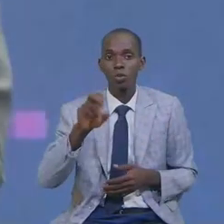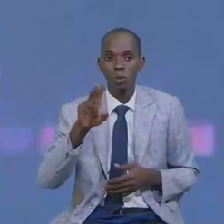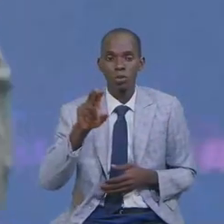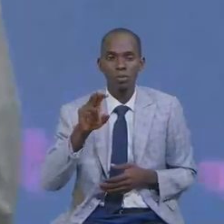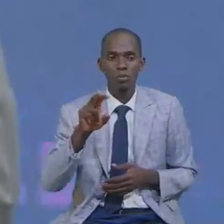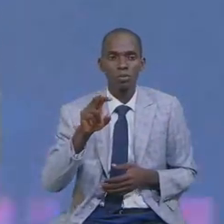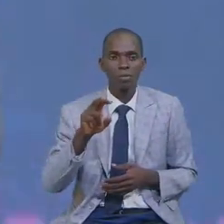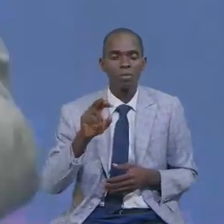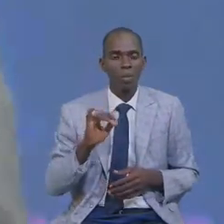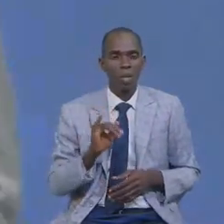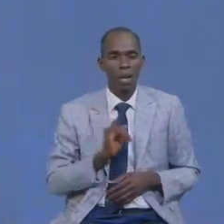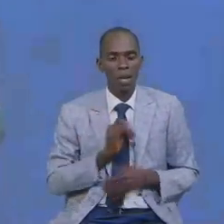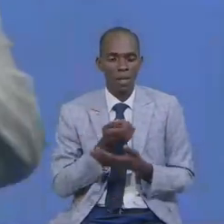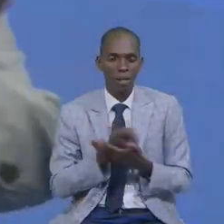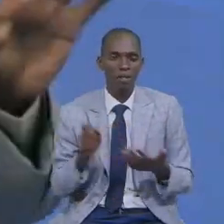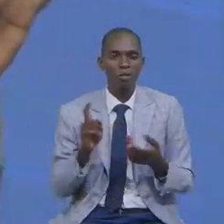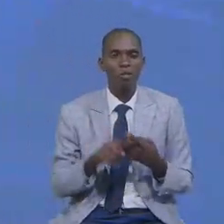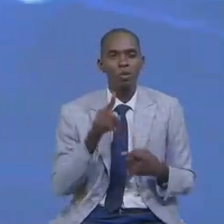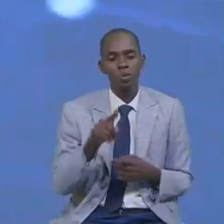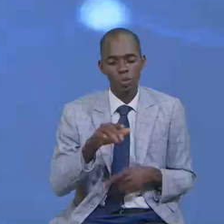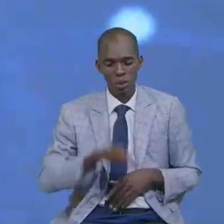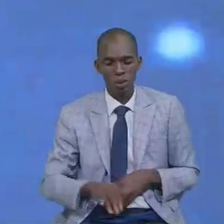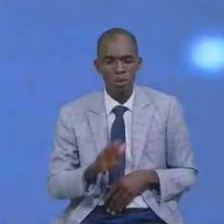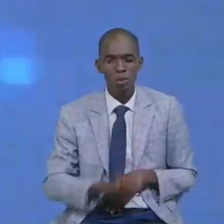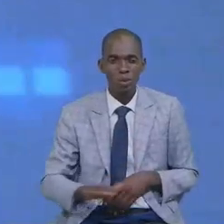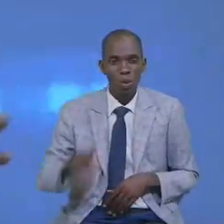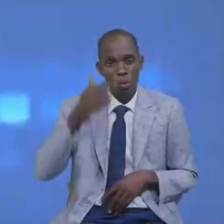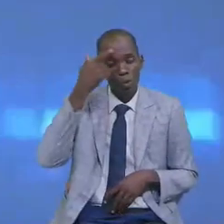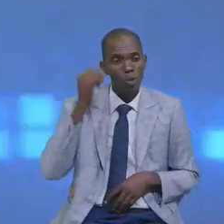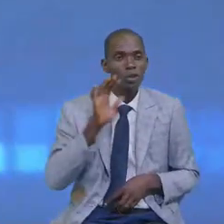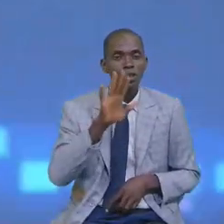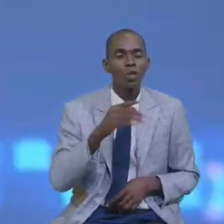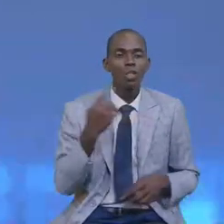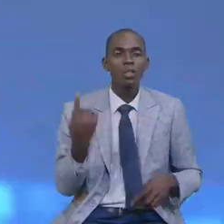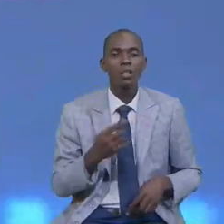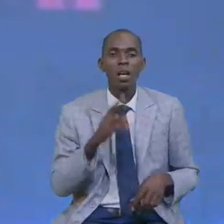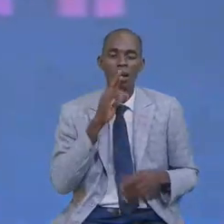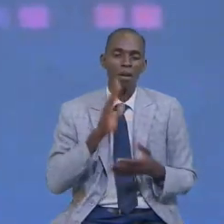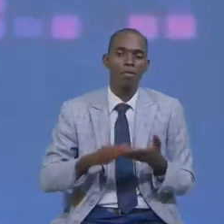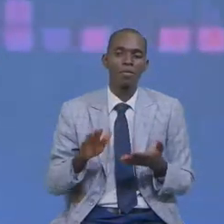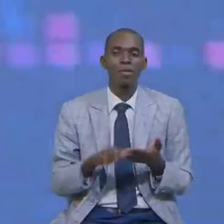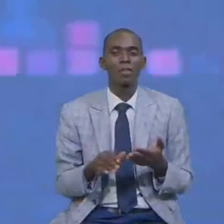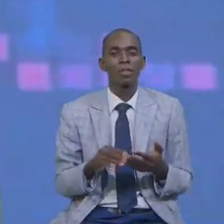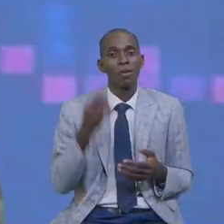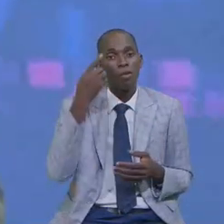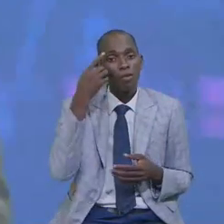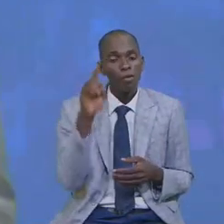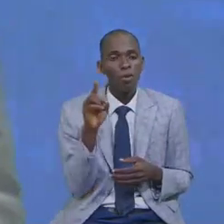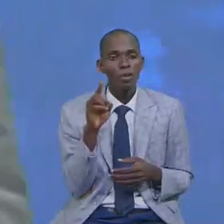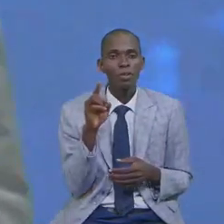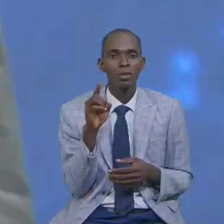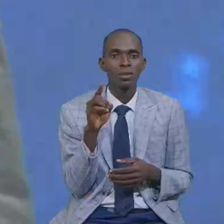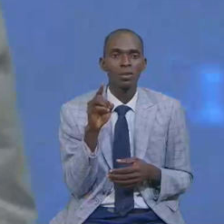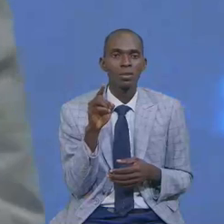Verset 12. Je vous écris, petits enfants, parce que vos péchés vous sont pardonnés à cause de son